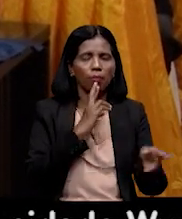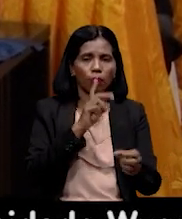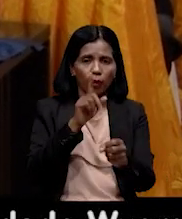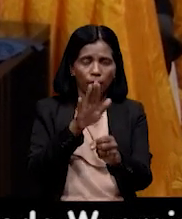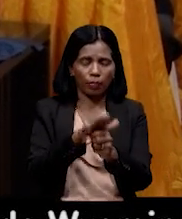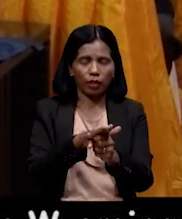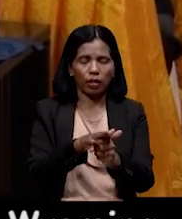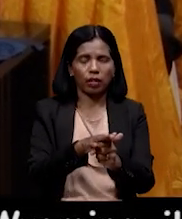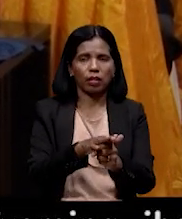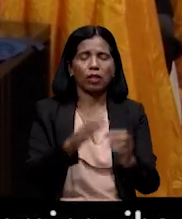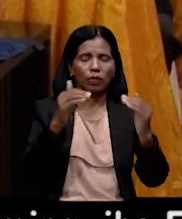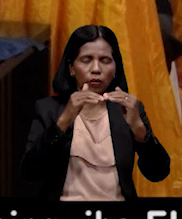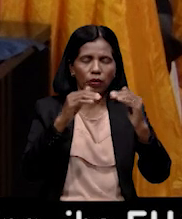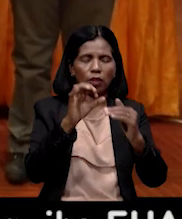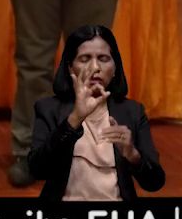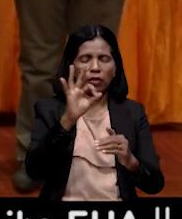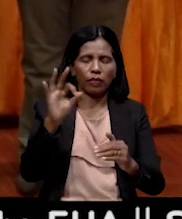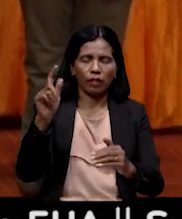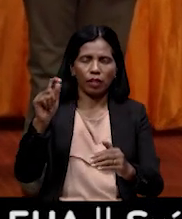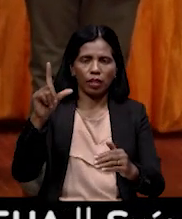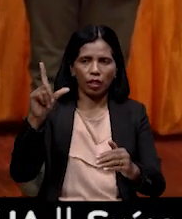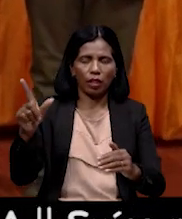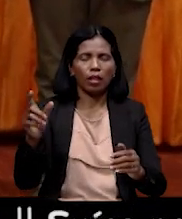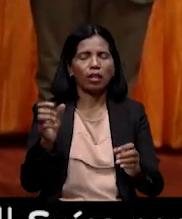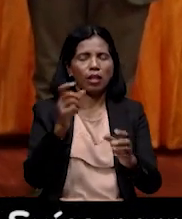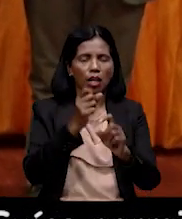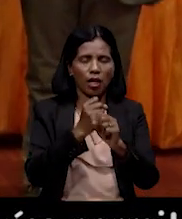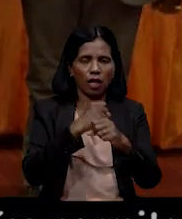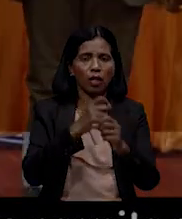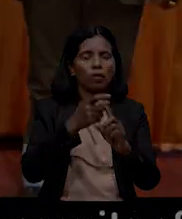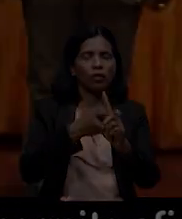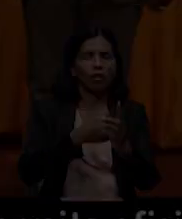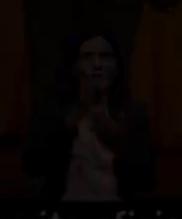FFTL ne be tuir plano se realizza e fulan febbraio tinane Jimmy Fernandez GMN.